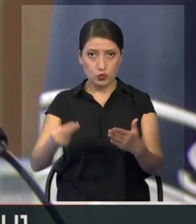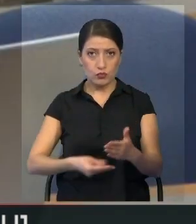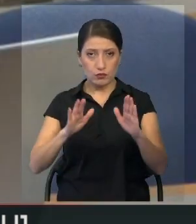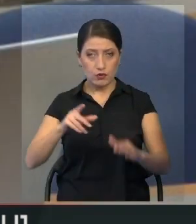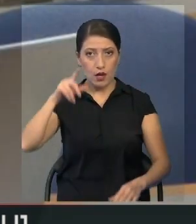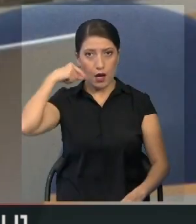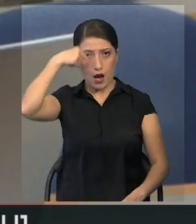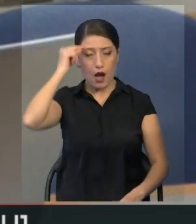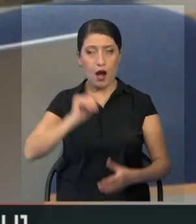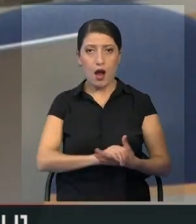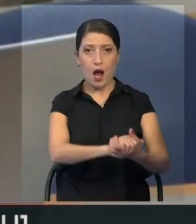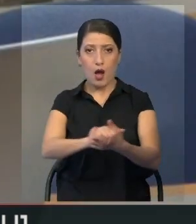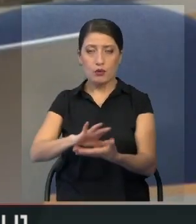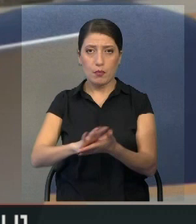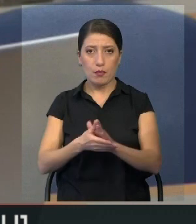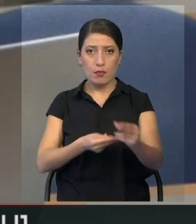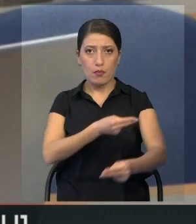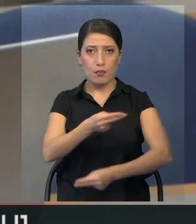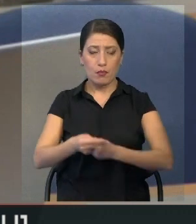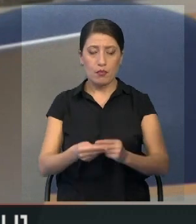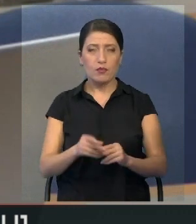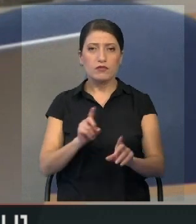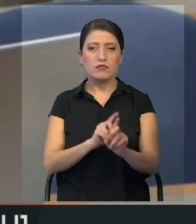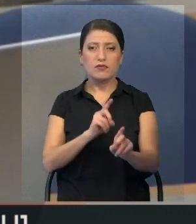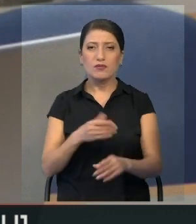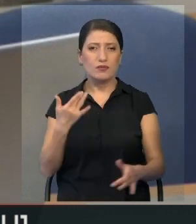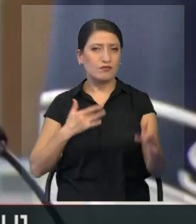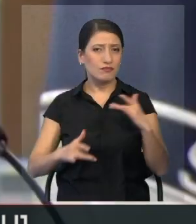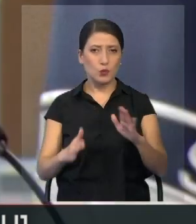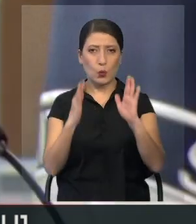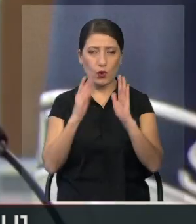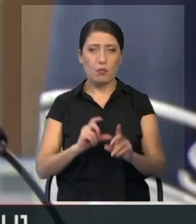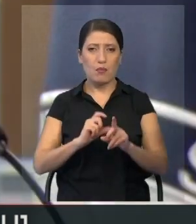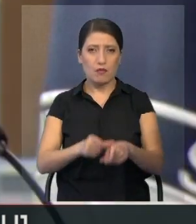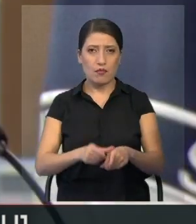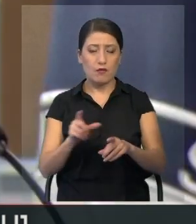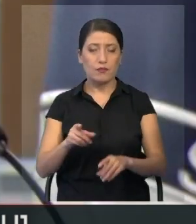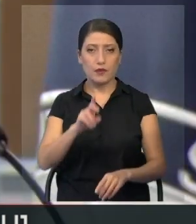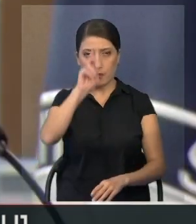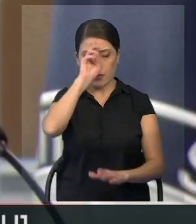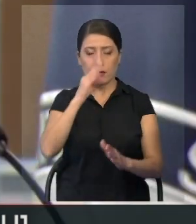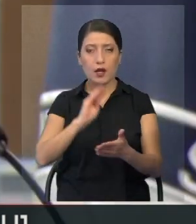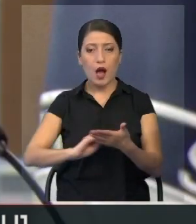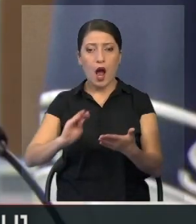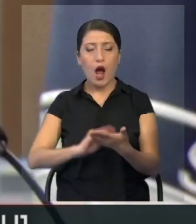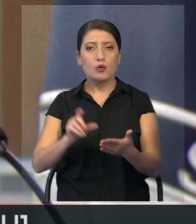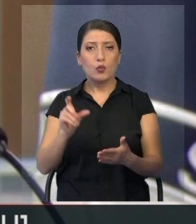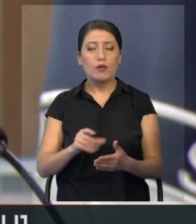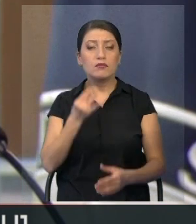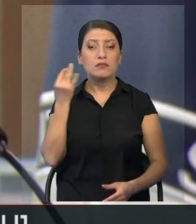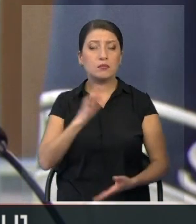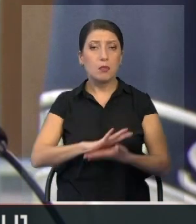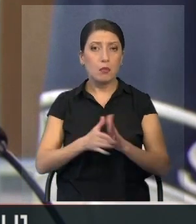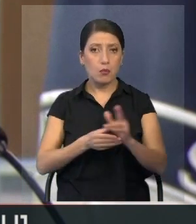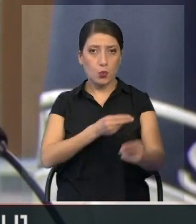խաղաղության պայմանագիր, Պետդեպարտամենտի փոխխոսնակը հրաժարվել է ուղիղ պատասխանել։ Նրա պնդմամբ պետքարտուղարը հետաքրքրված է այդ պայմանագրով և ուզում է,